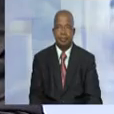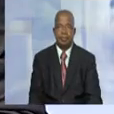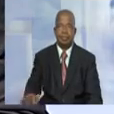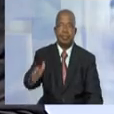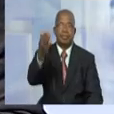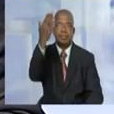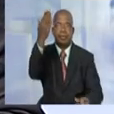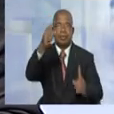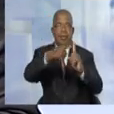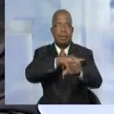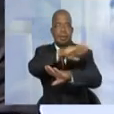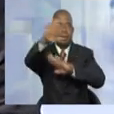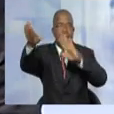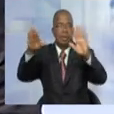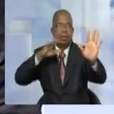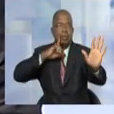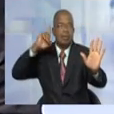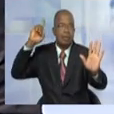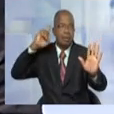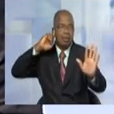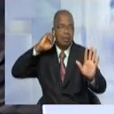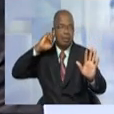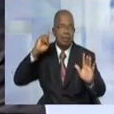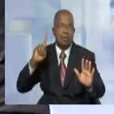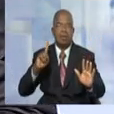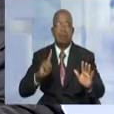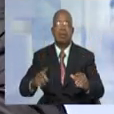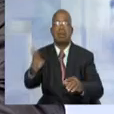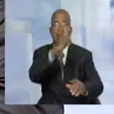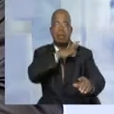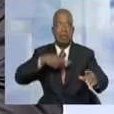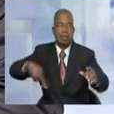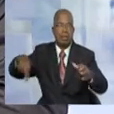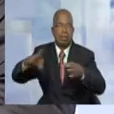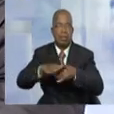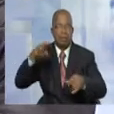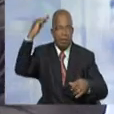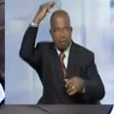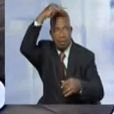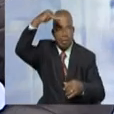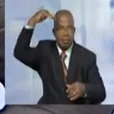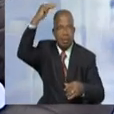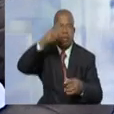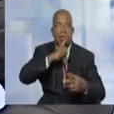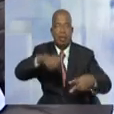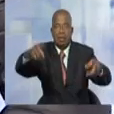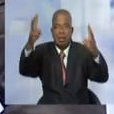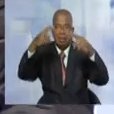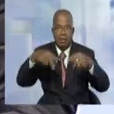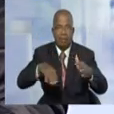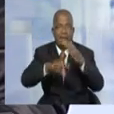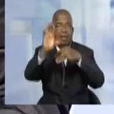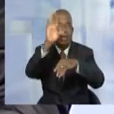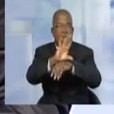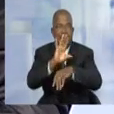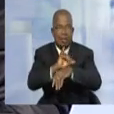arrivé hier soir ici à Abidjan après Bamako. Le séjour du roi marocain est placé sous le signe de la coopération économique entre la